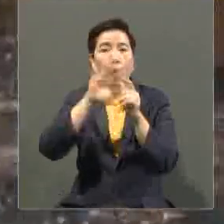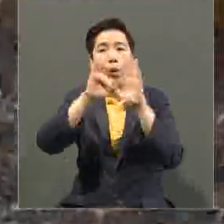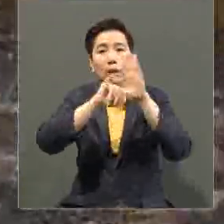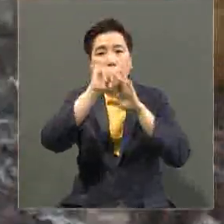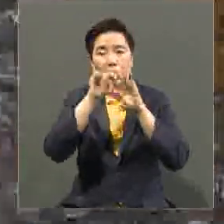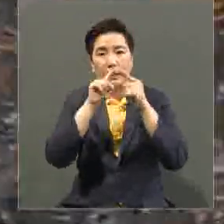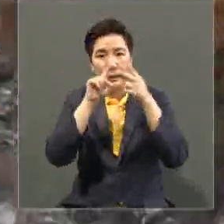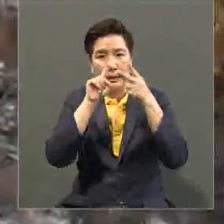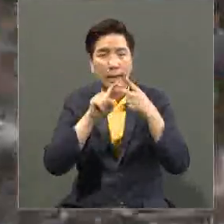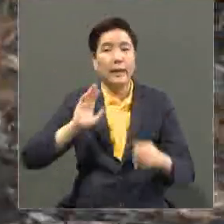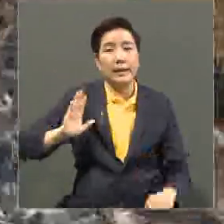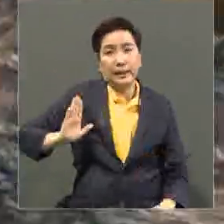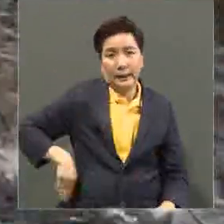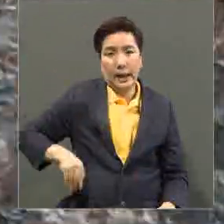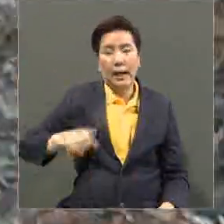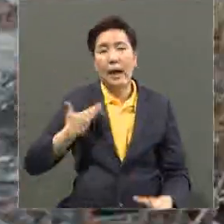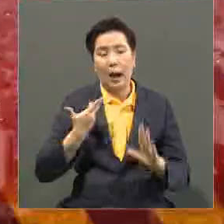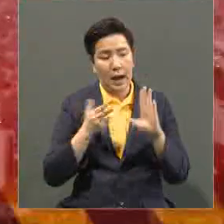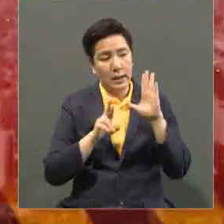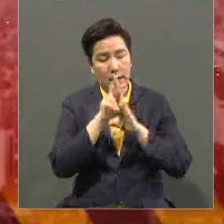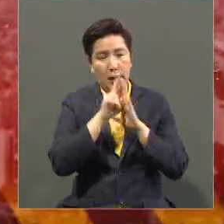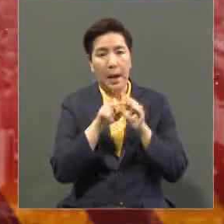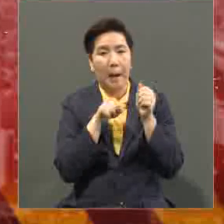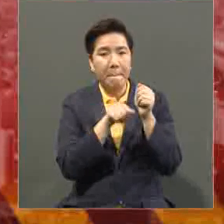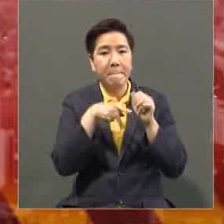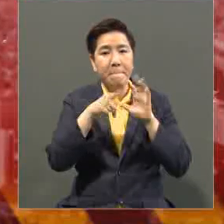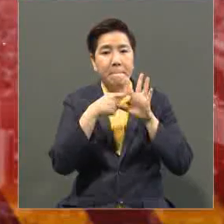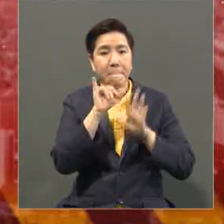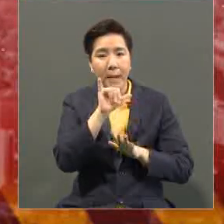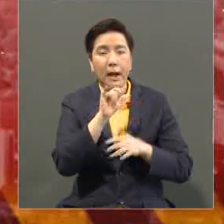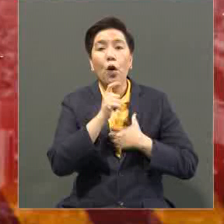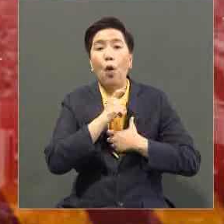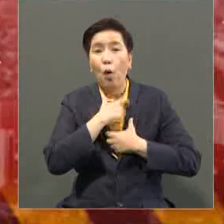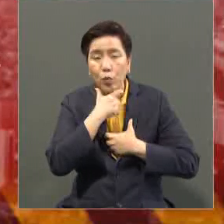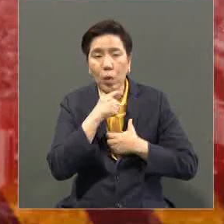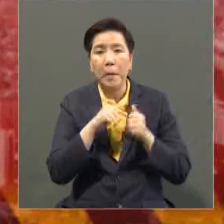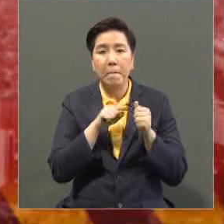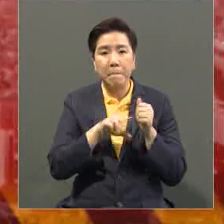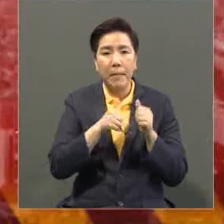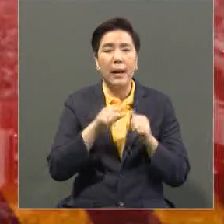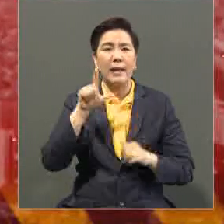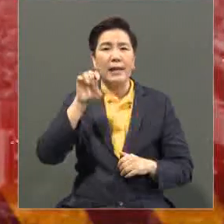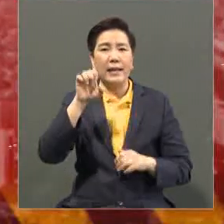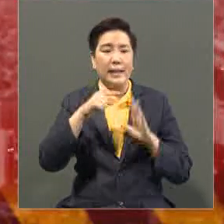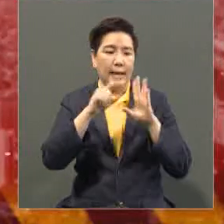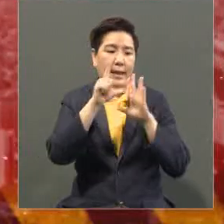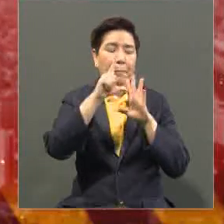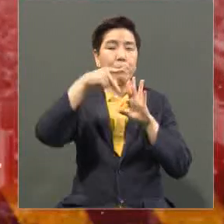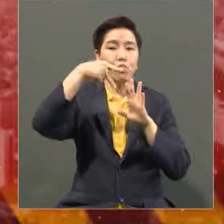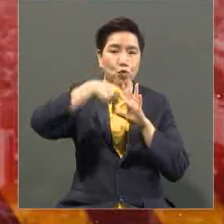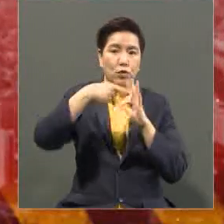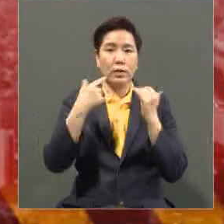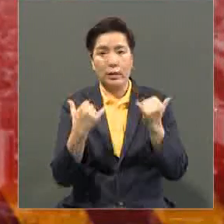ตามมาด้วยอำเภอแม่สายจังหวัดเชียงรายอำเภอปายแล้วก็อำเภอเมืองจังหวัดแม่ฮ่องสไล่มาด้วยอำเภอลี้จังหวัดลำพูน